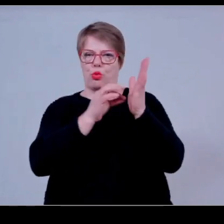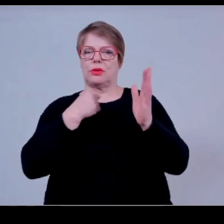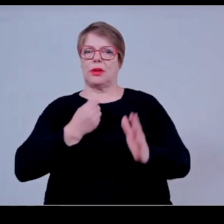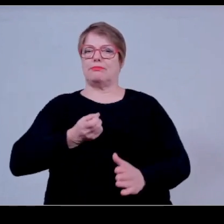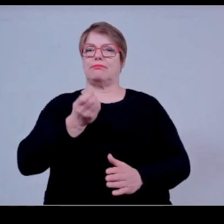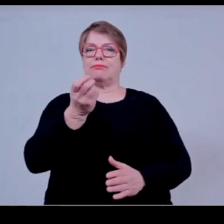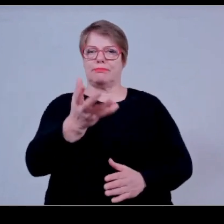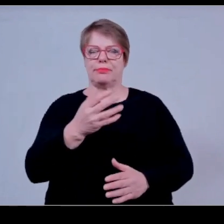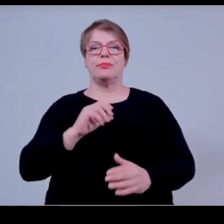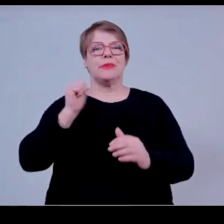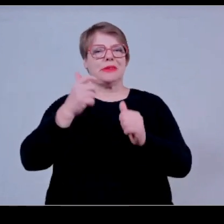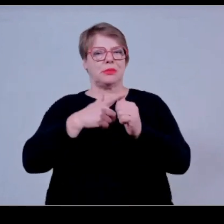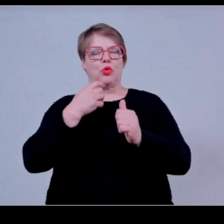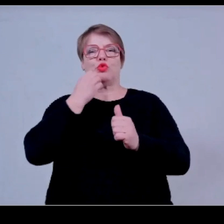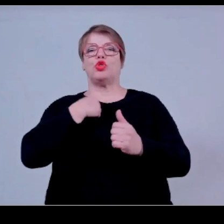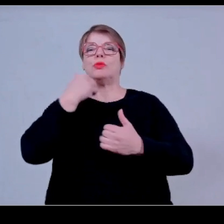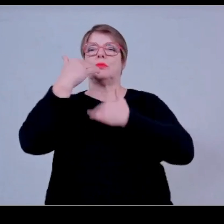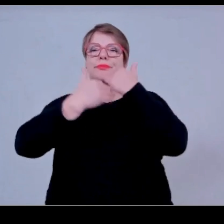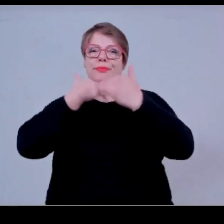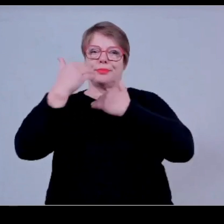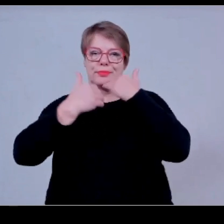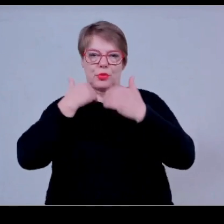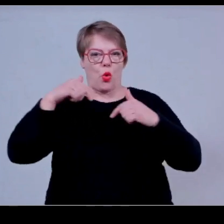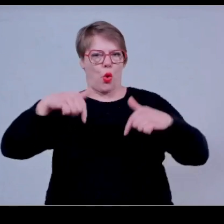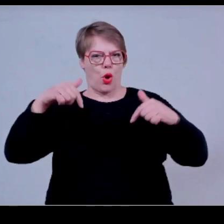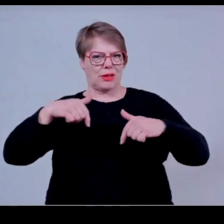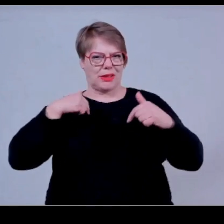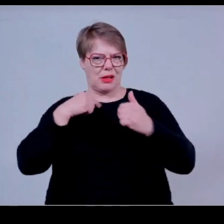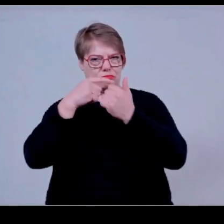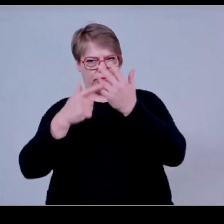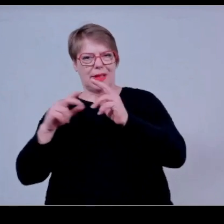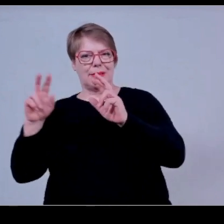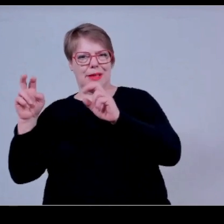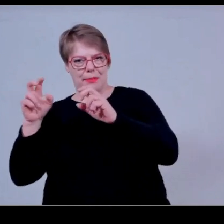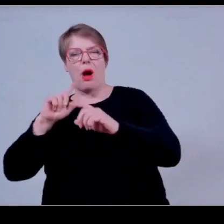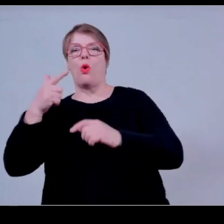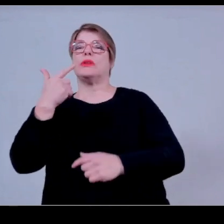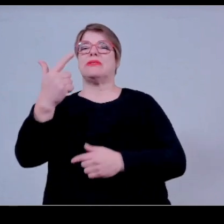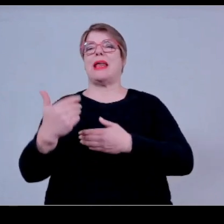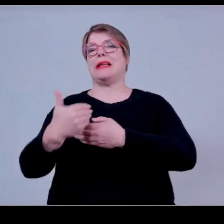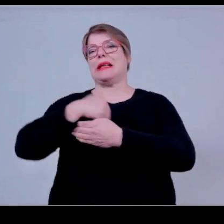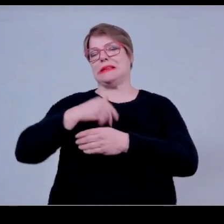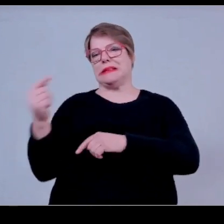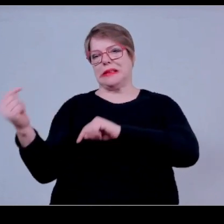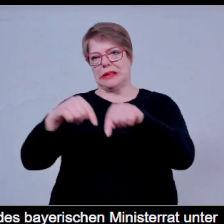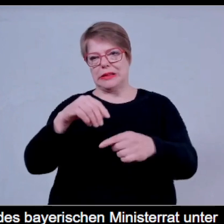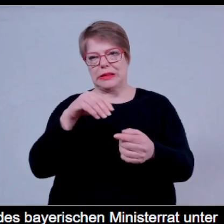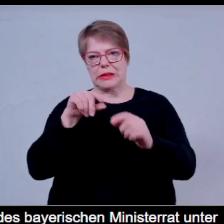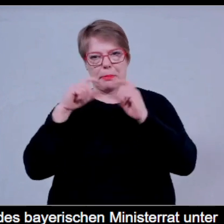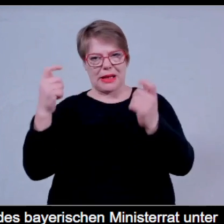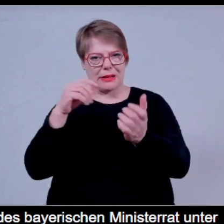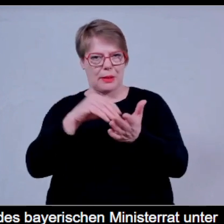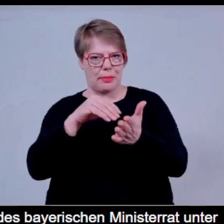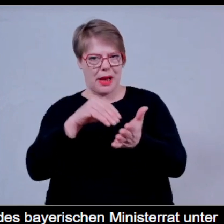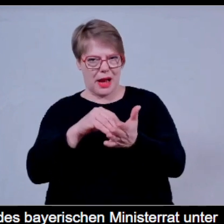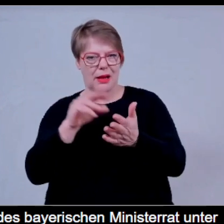Vorsitzenden des Bayerischen Ethikrats, Frau Breit-Kessler und Herrn Prof. Nassi. Wir haben uns im Kabinett mit